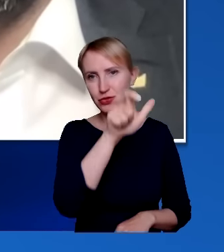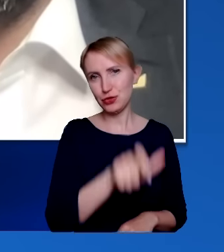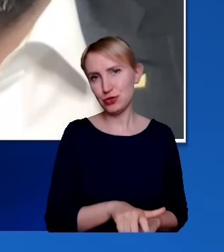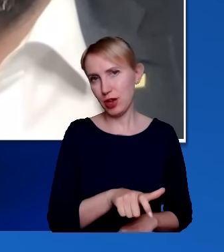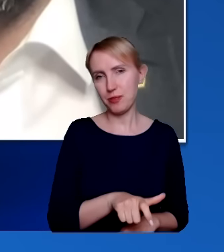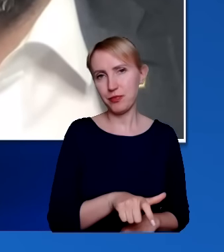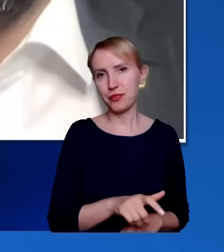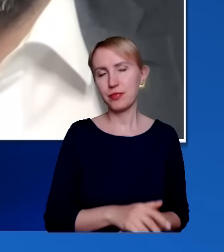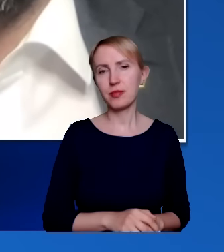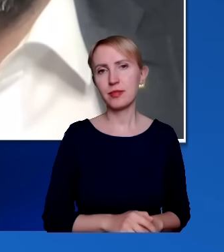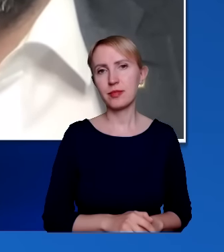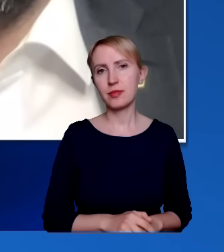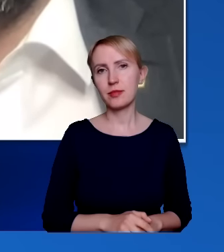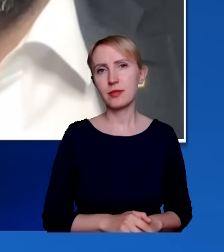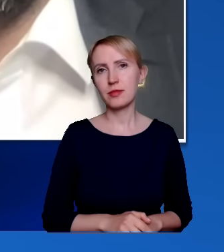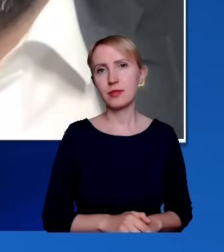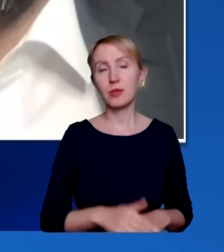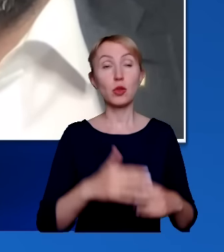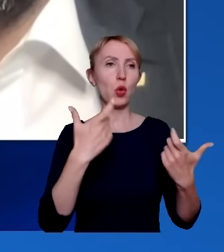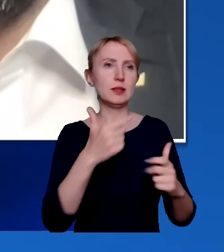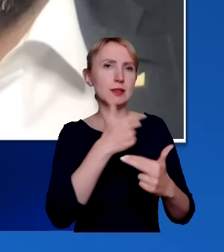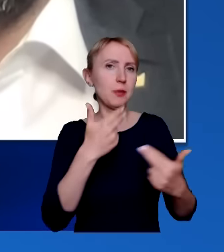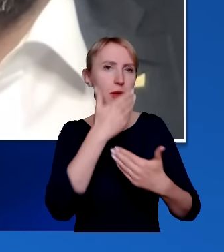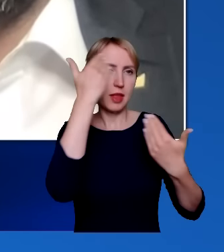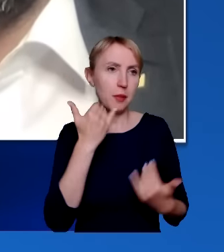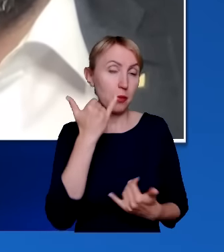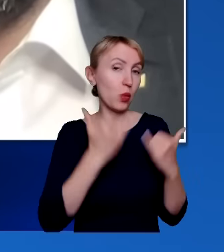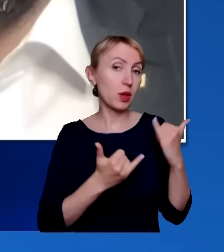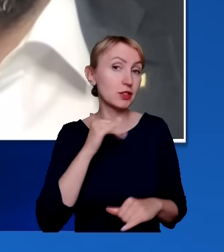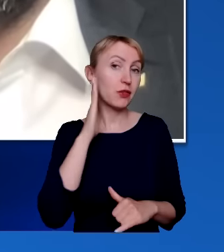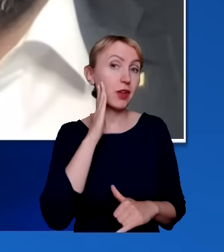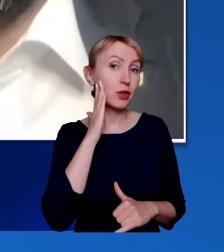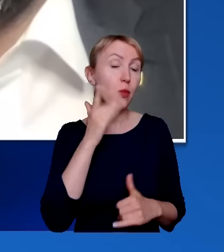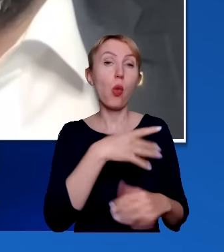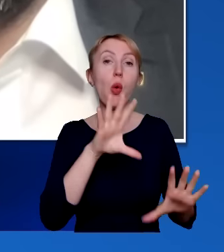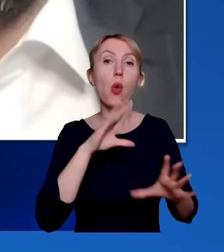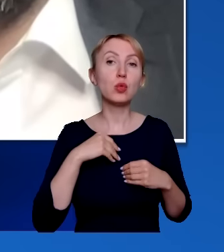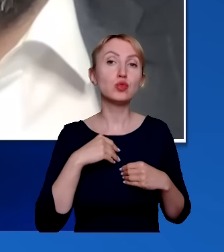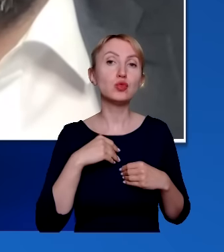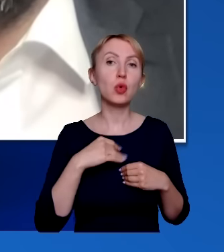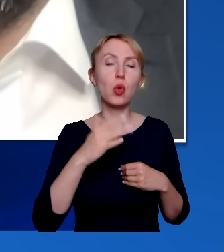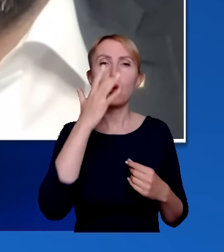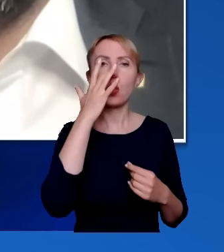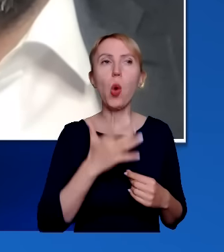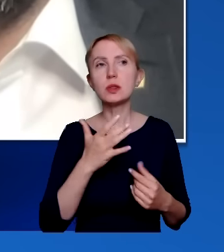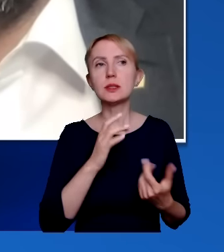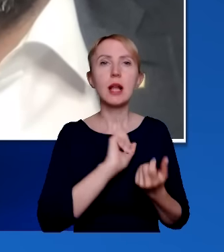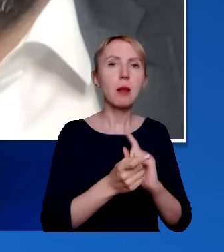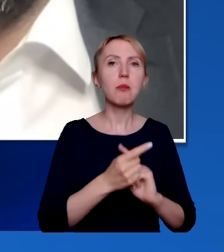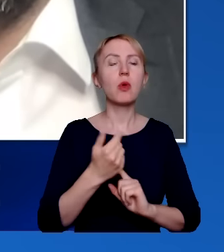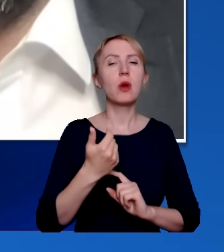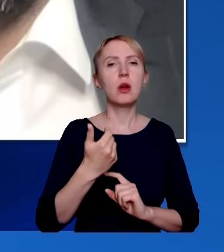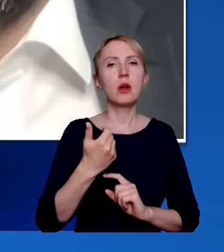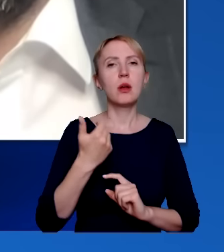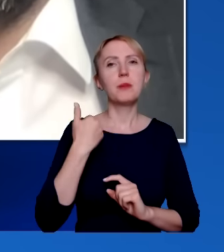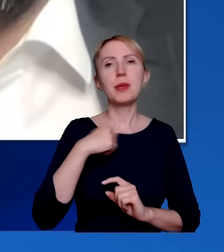tym nic na ten temat nie wiemy A rozumiem że gdyby było wiadomo że otrzymuje rosyjską czy tam białoruską wizę to jednak coś